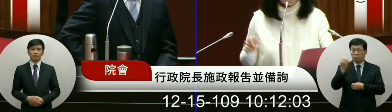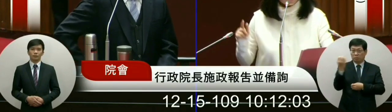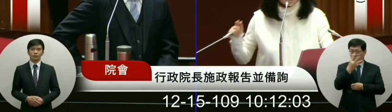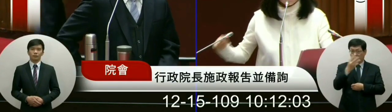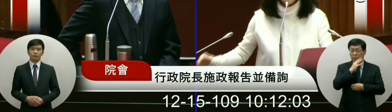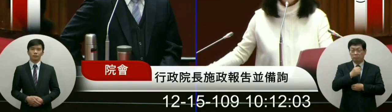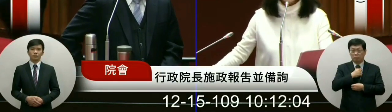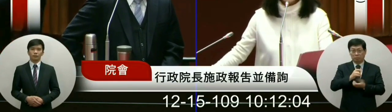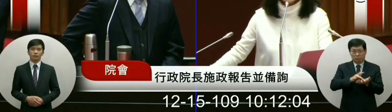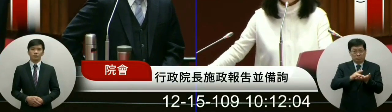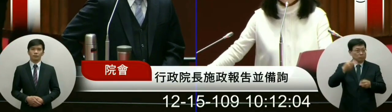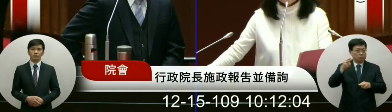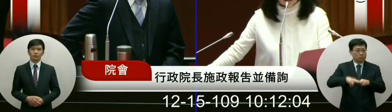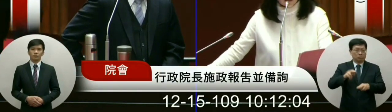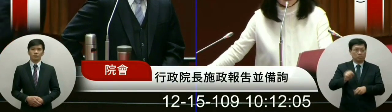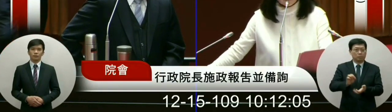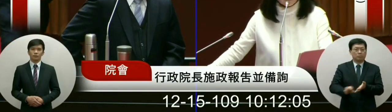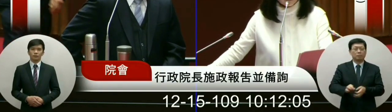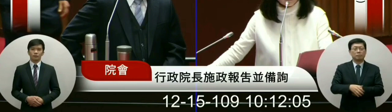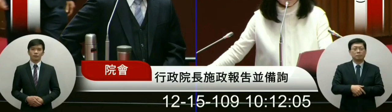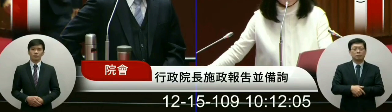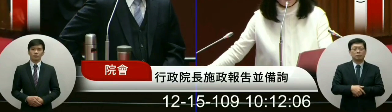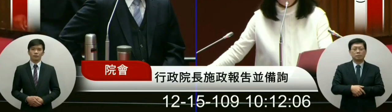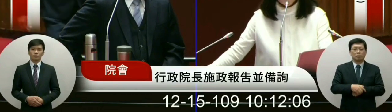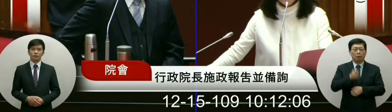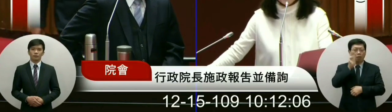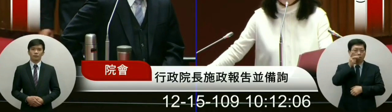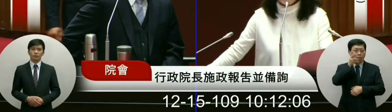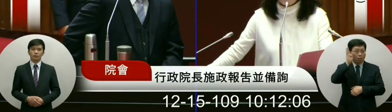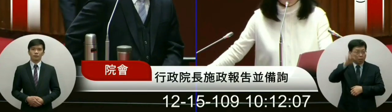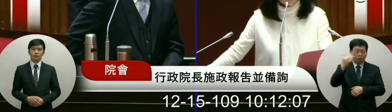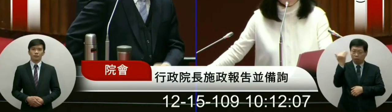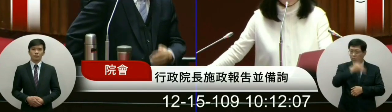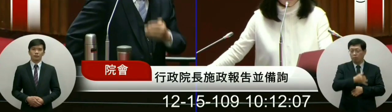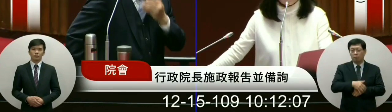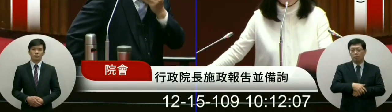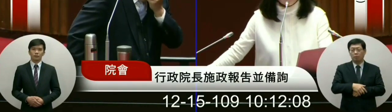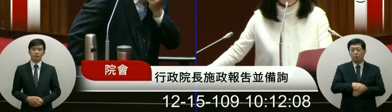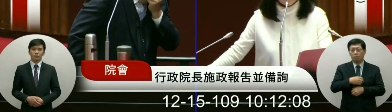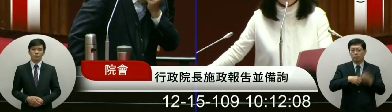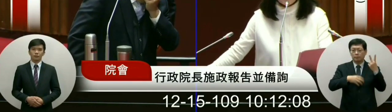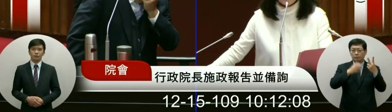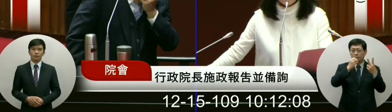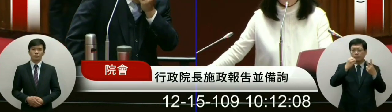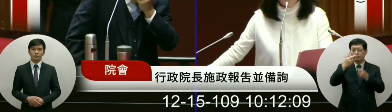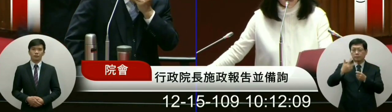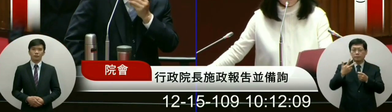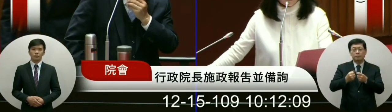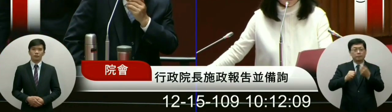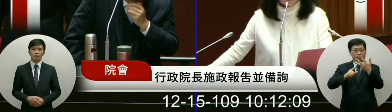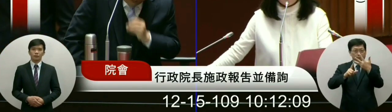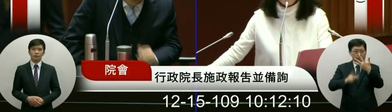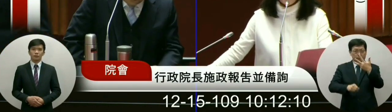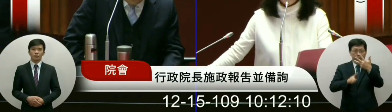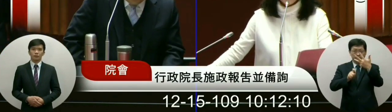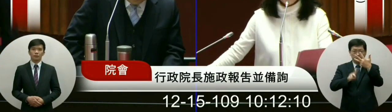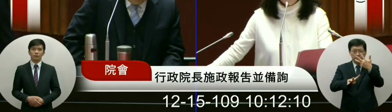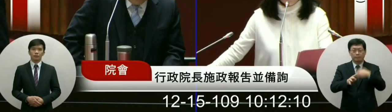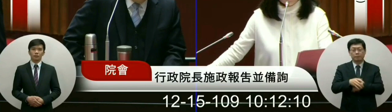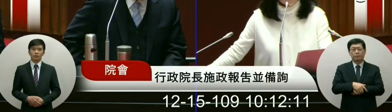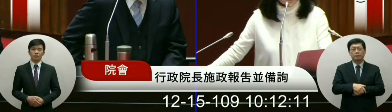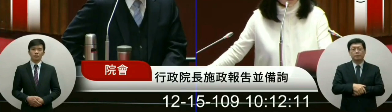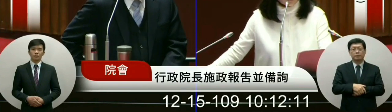4种瘦肉精。可是几个月之后，也就是2007年的